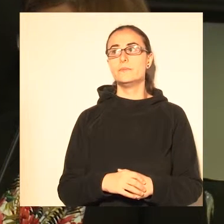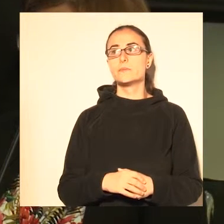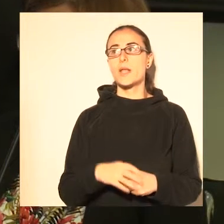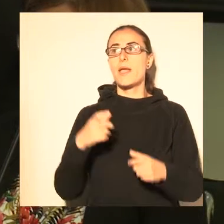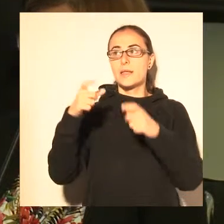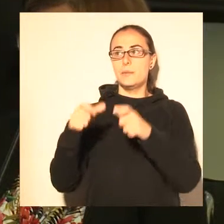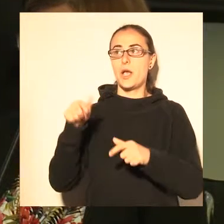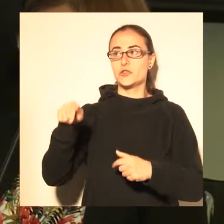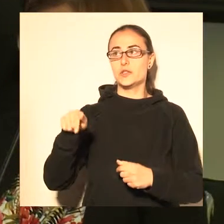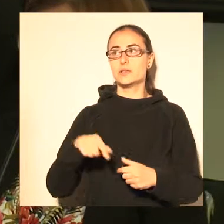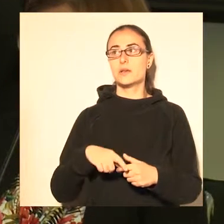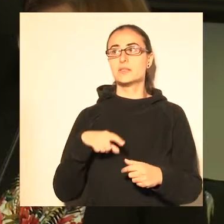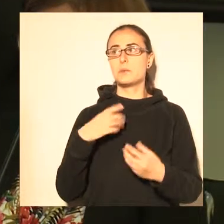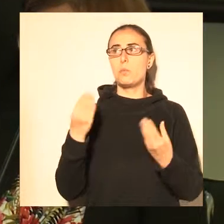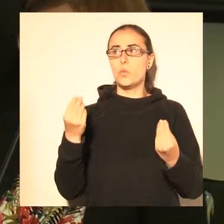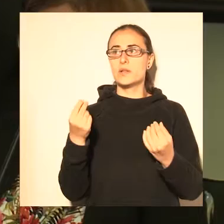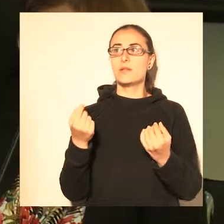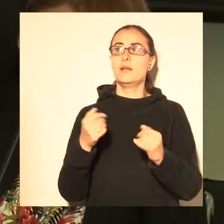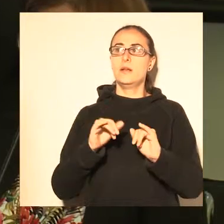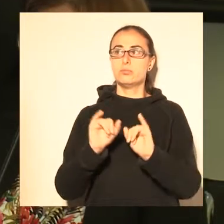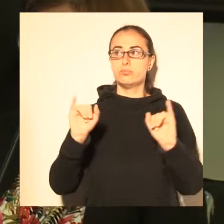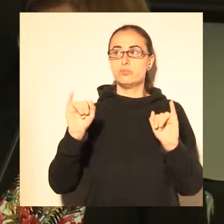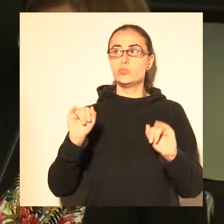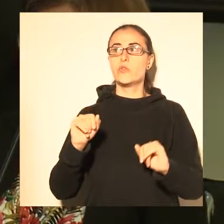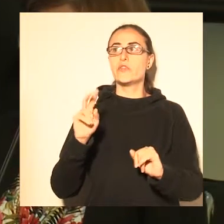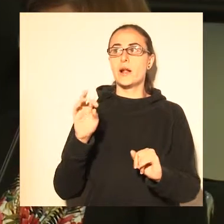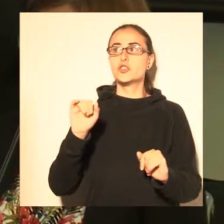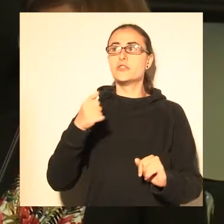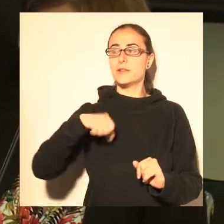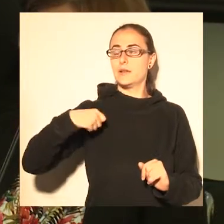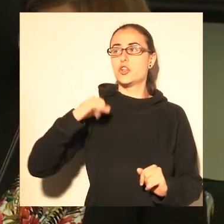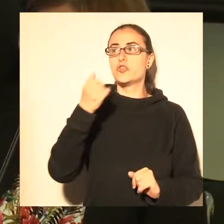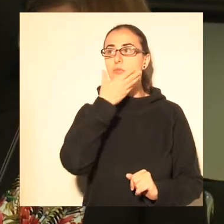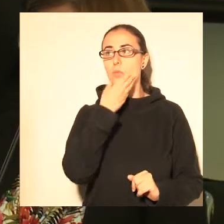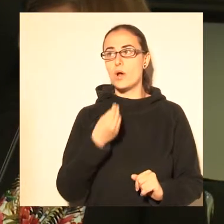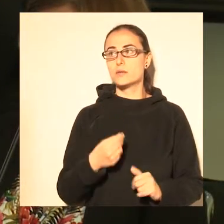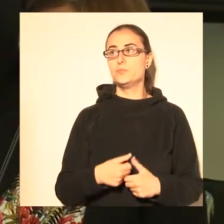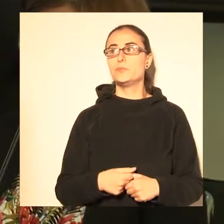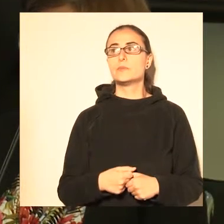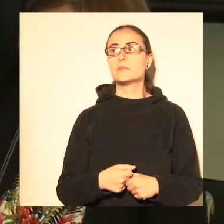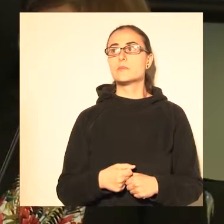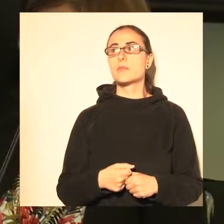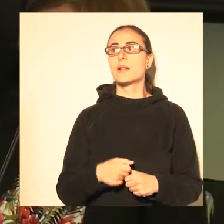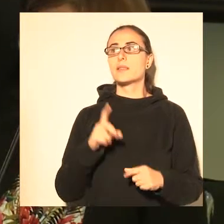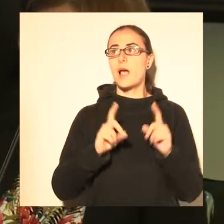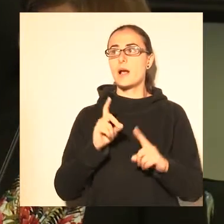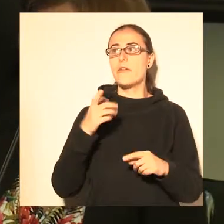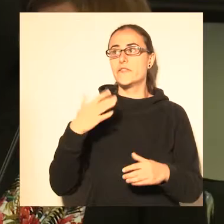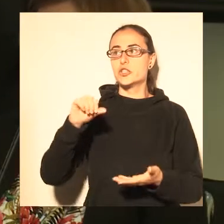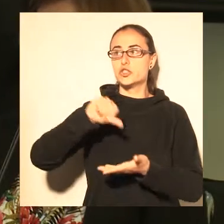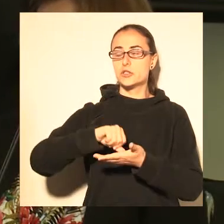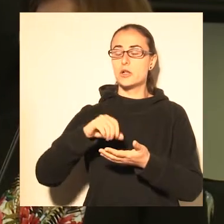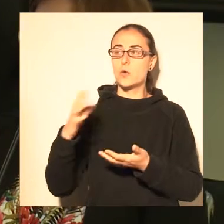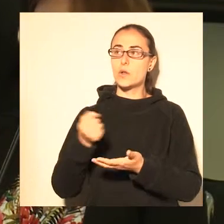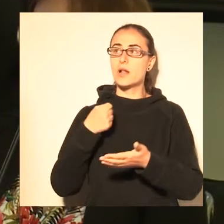român echipa este multivalent tânără și frumoasă dacă ar